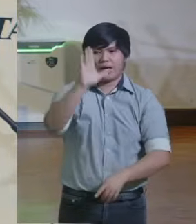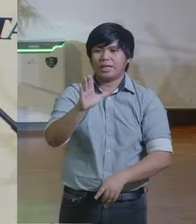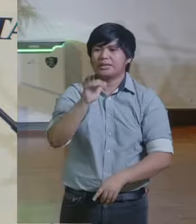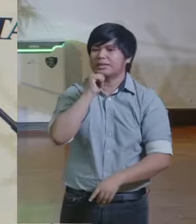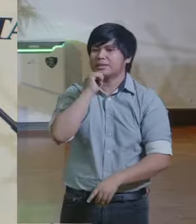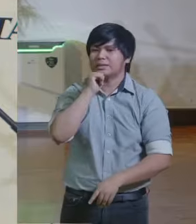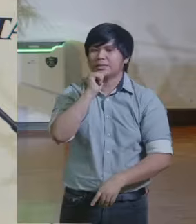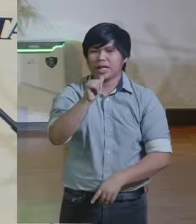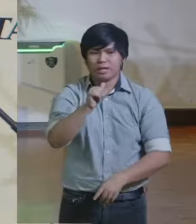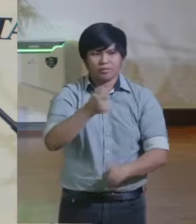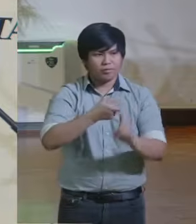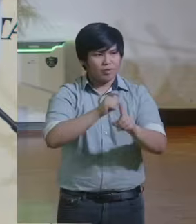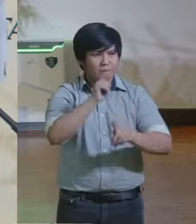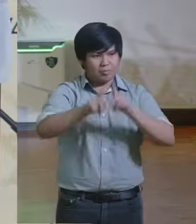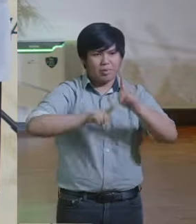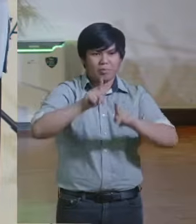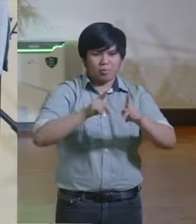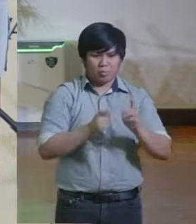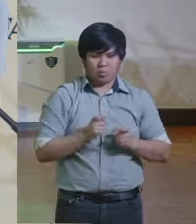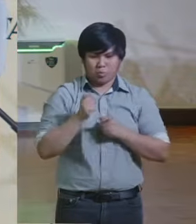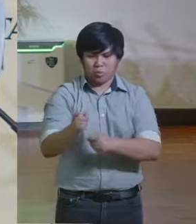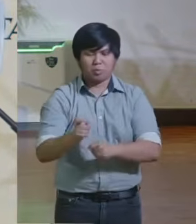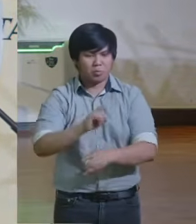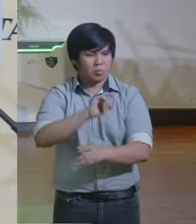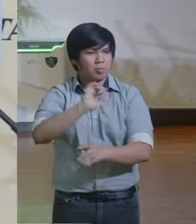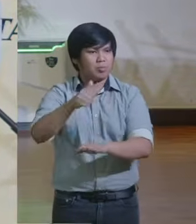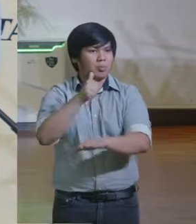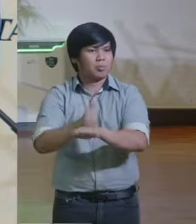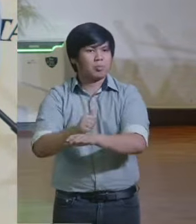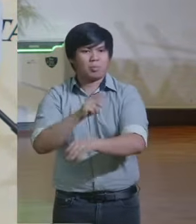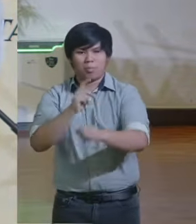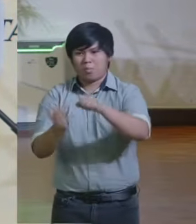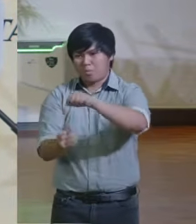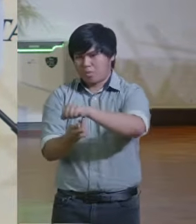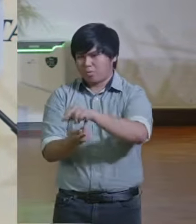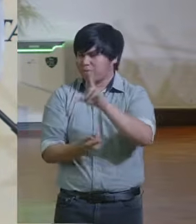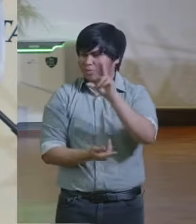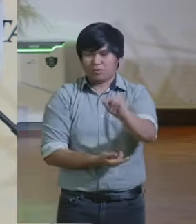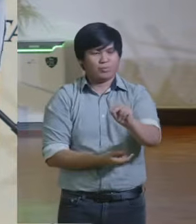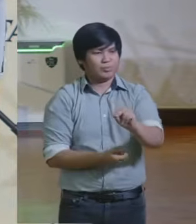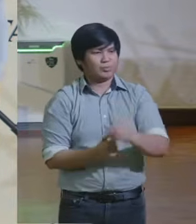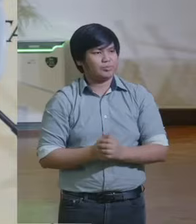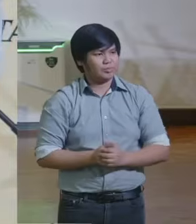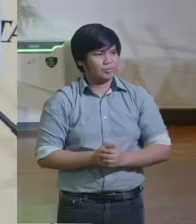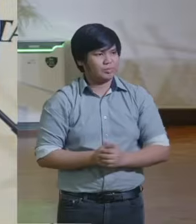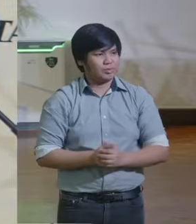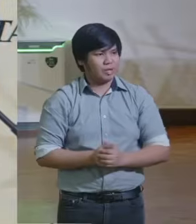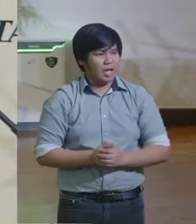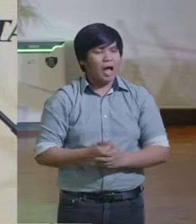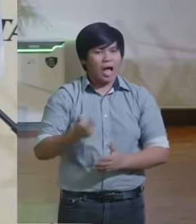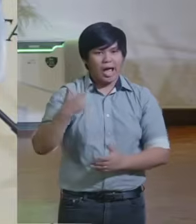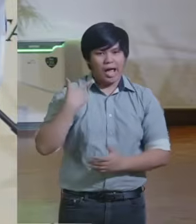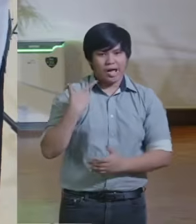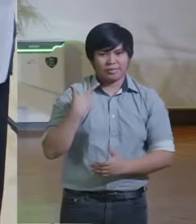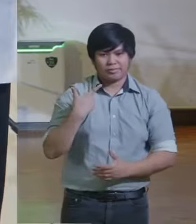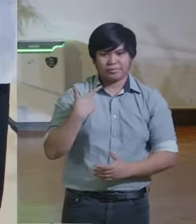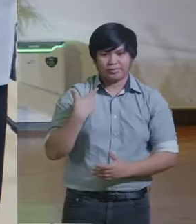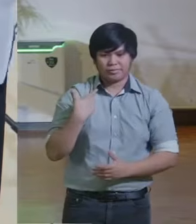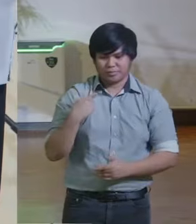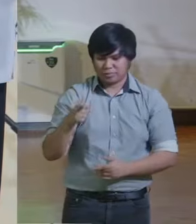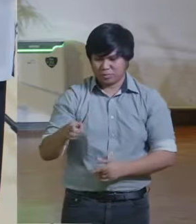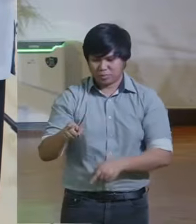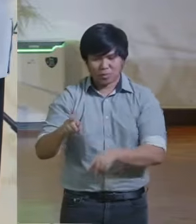tao. Verses 1 and 2. Ang una natin makikita mga kapatid, ito ay mula sa isang kapanipaniwalang